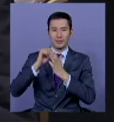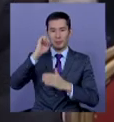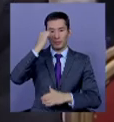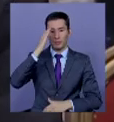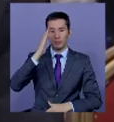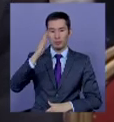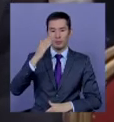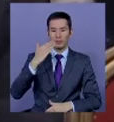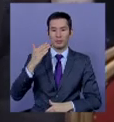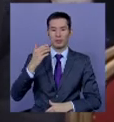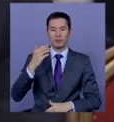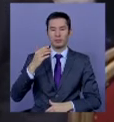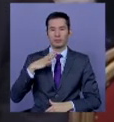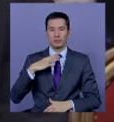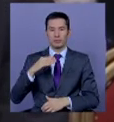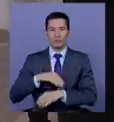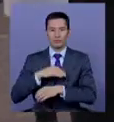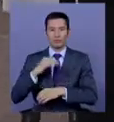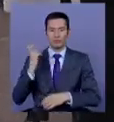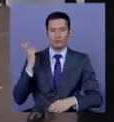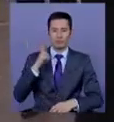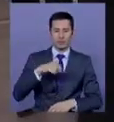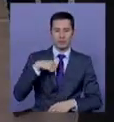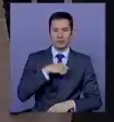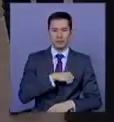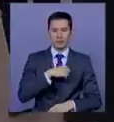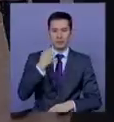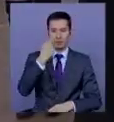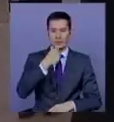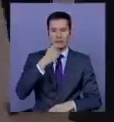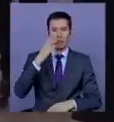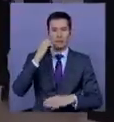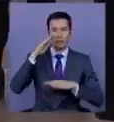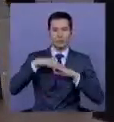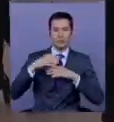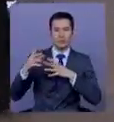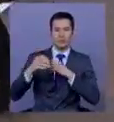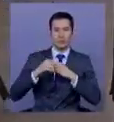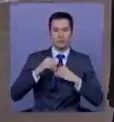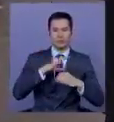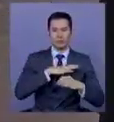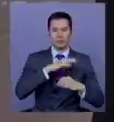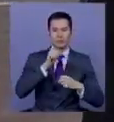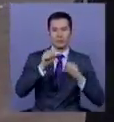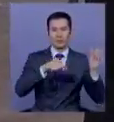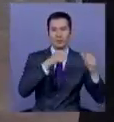арнайы келген. Мүсінді Алматы әкімі Бақытжан Сағынтаев пен ресми түрде бірге ашты.